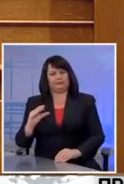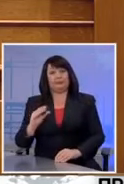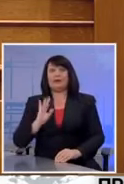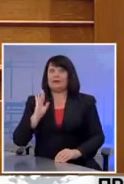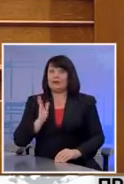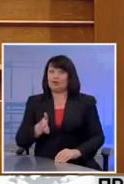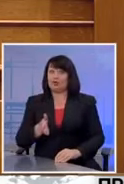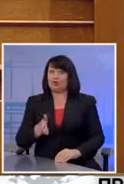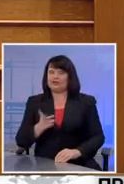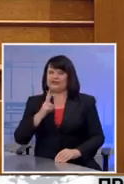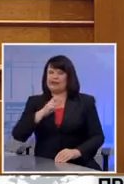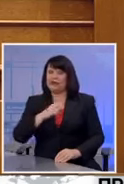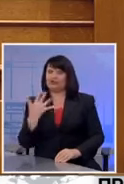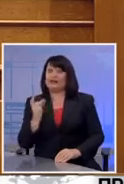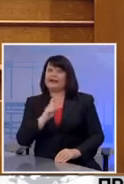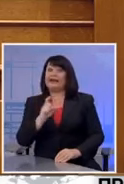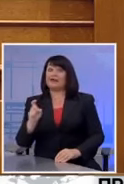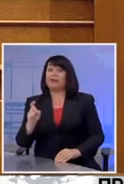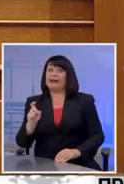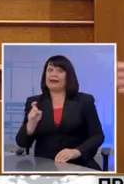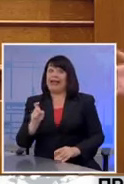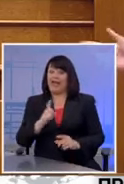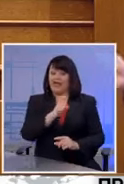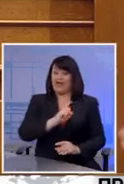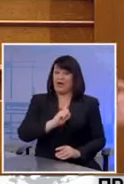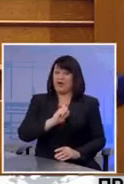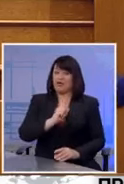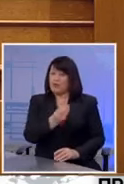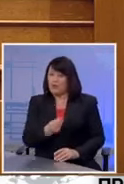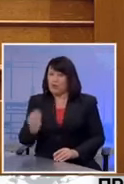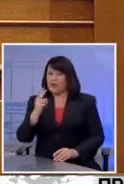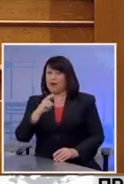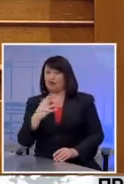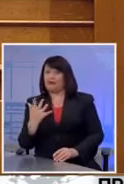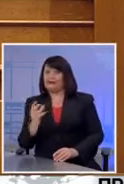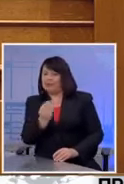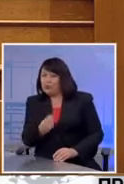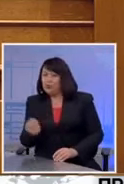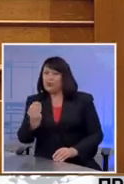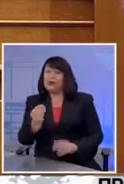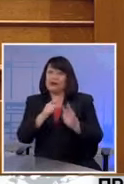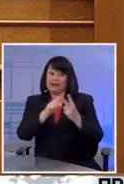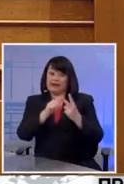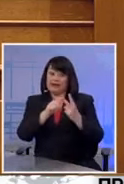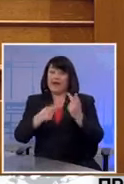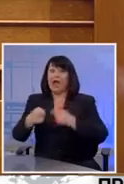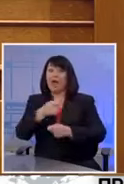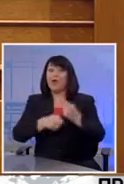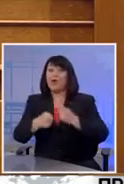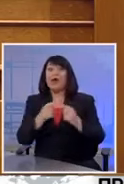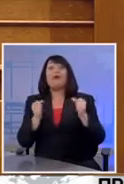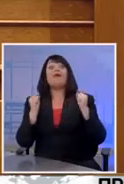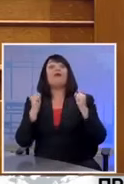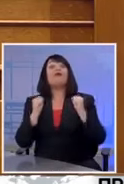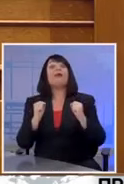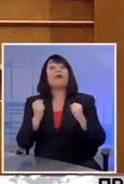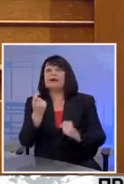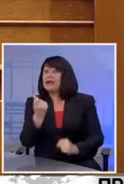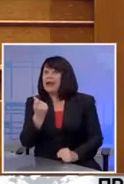εισπράξει 25 εκατομμύρια από 10, διότι αυτό θα άντεχε η αγορά. Η αγορά, κύριε Τσίπρα, δεν αντέχει αυτό το